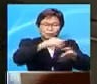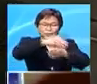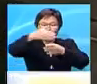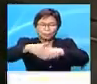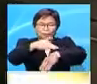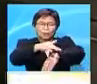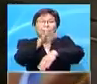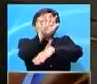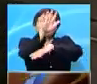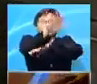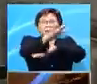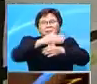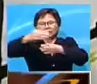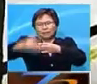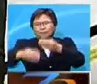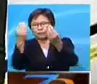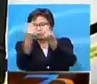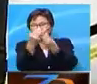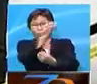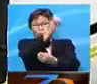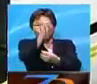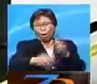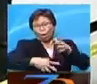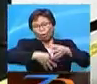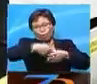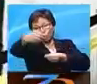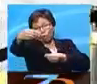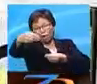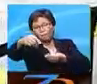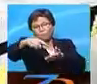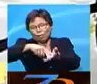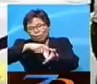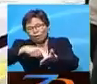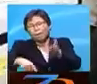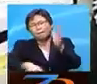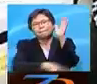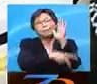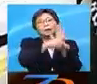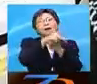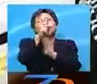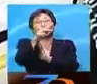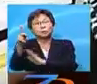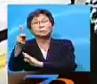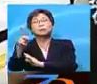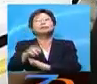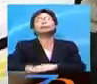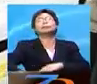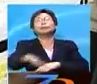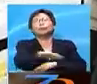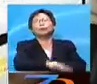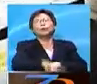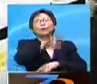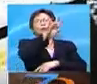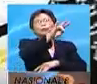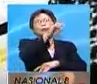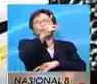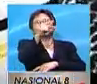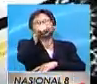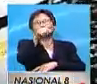pukul 5 petang tadi peratusan pengundi yang keluar mengundi bagi parlimen Kuala kangsar adalah sebanyak